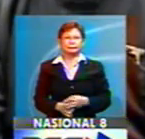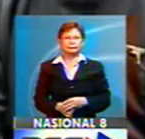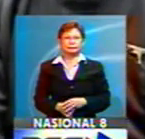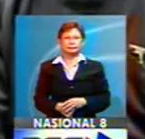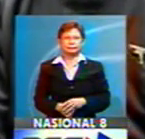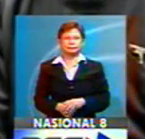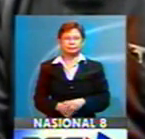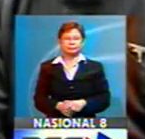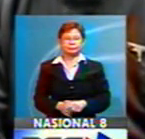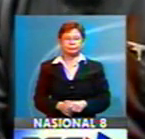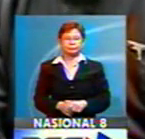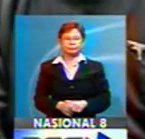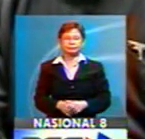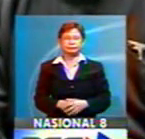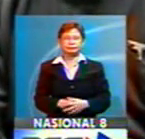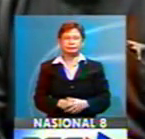Ahmad Syabri Cik.